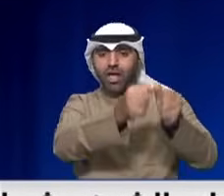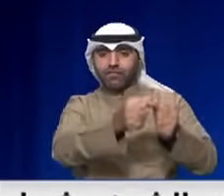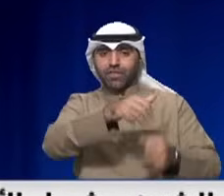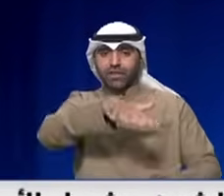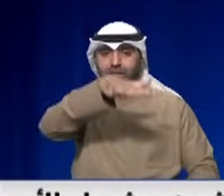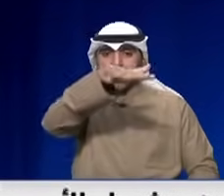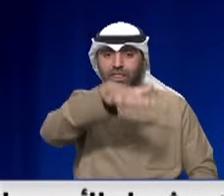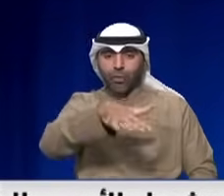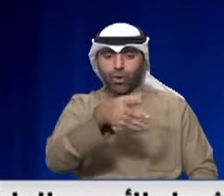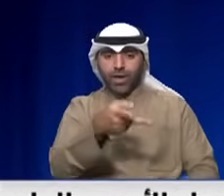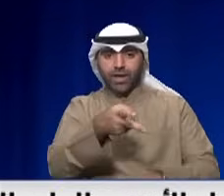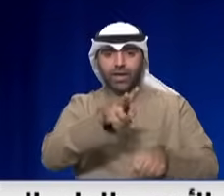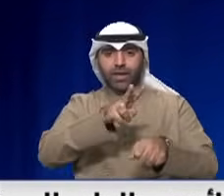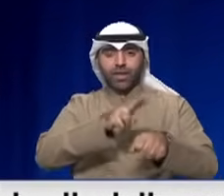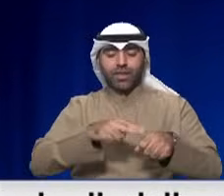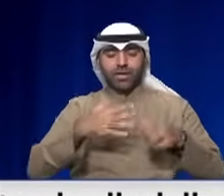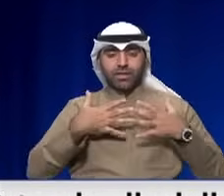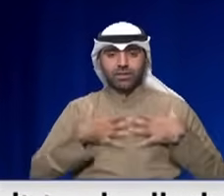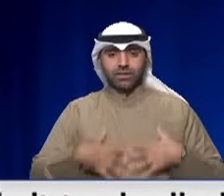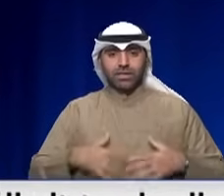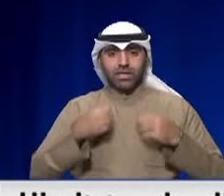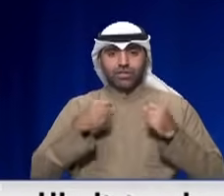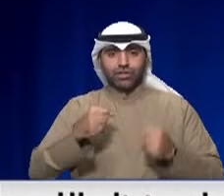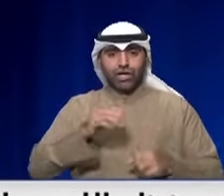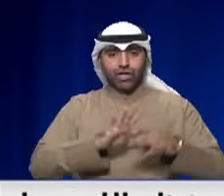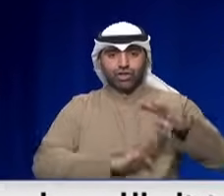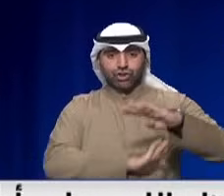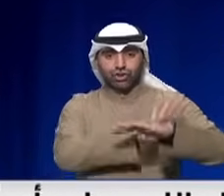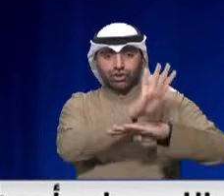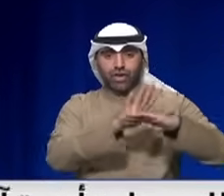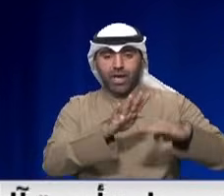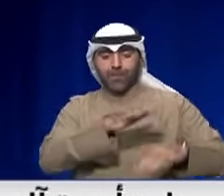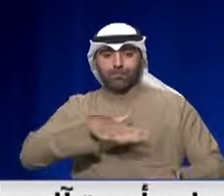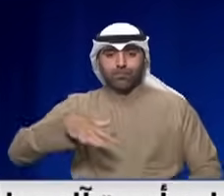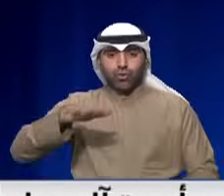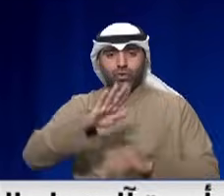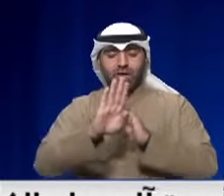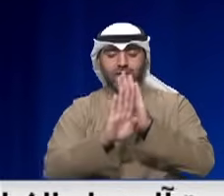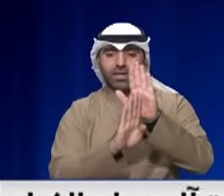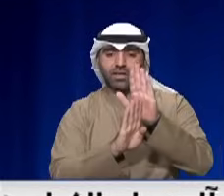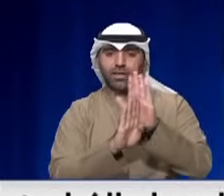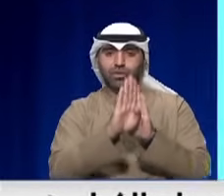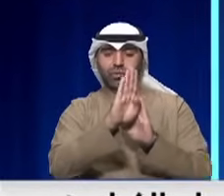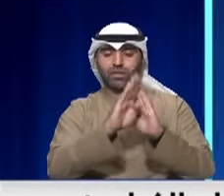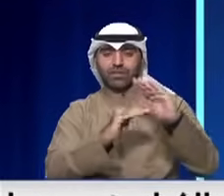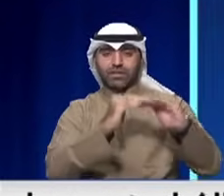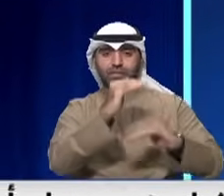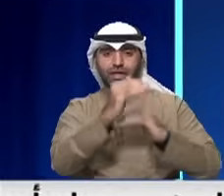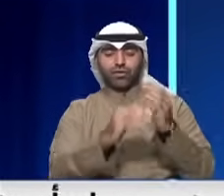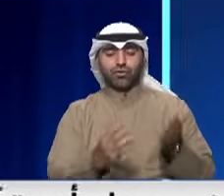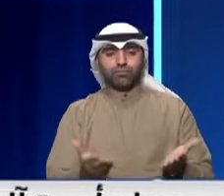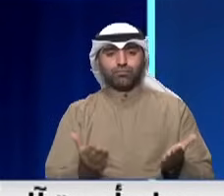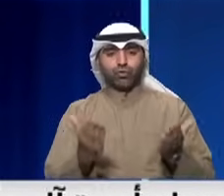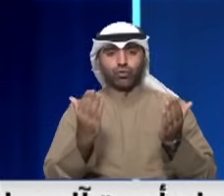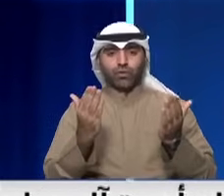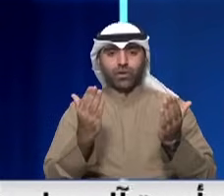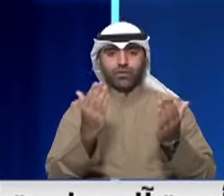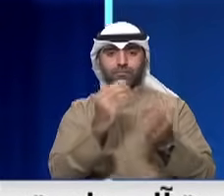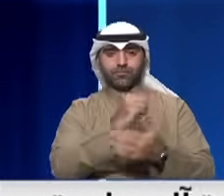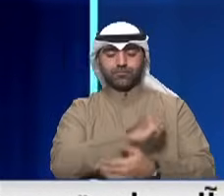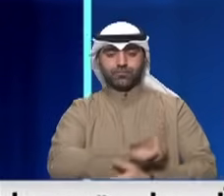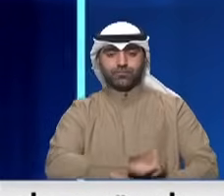ومؤكدا على التطلع لتعزيزها في المجالات كافه راجيا سموه لفخامته موفور الصحه